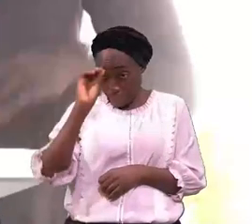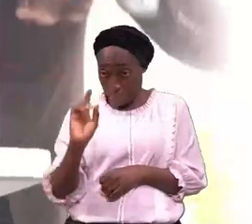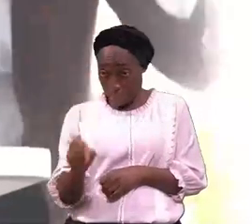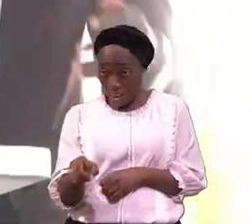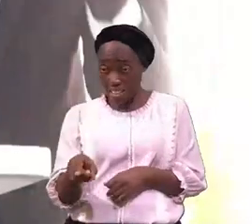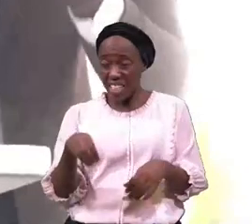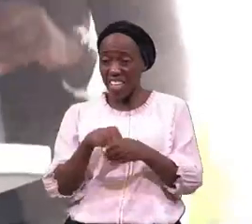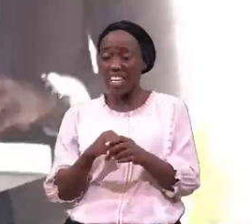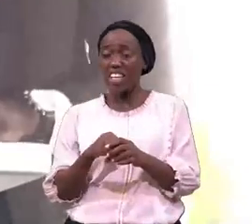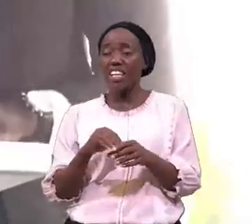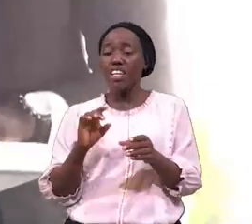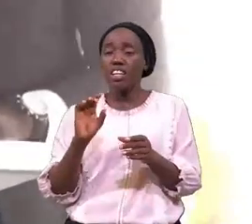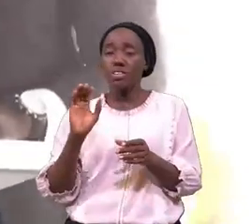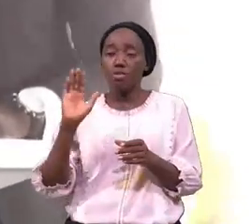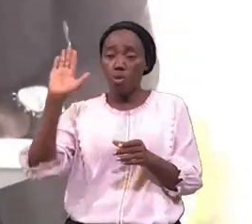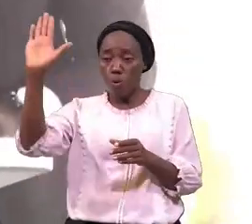image.